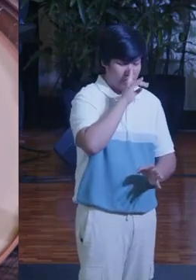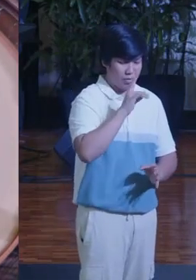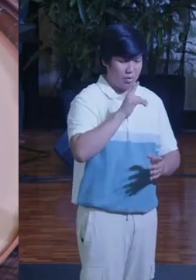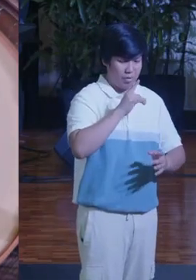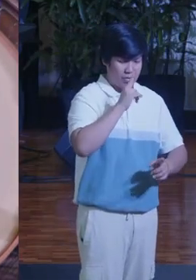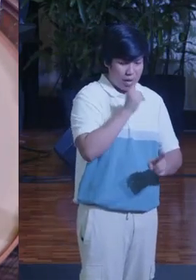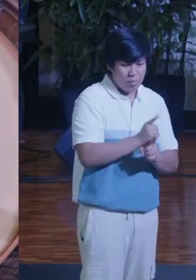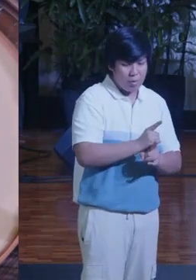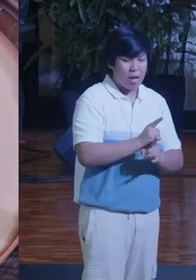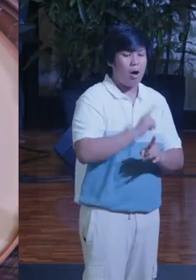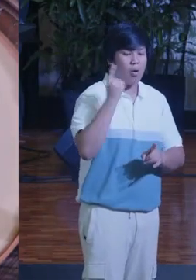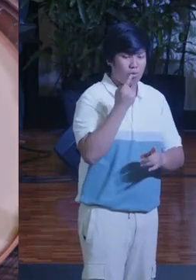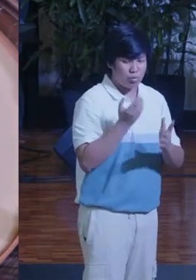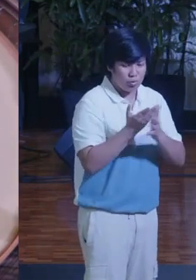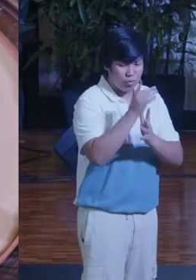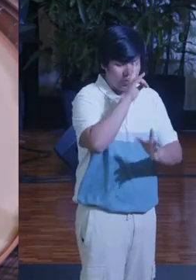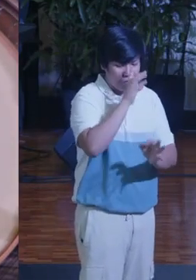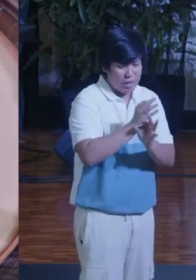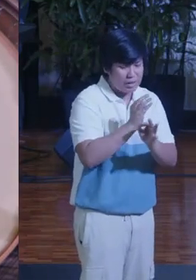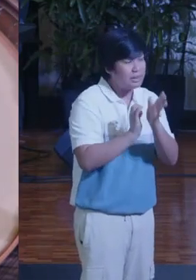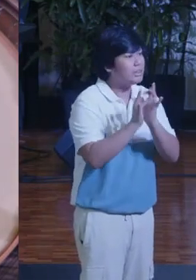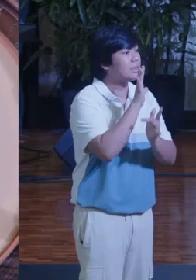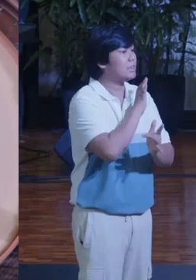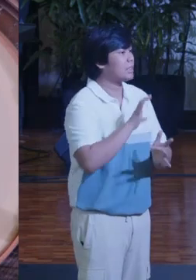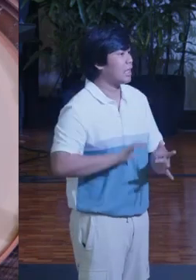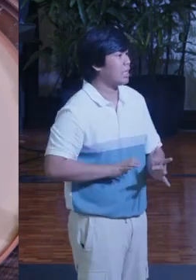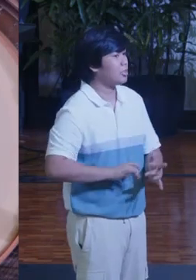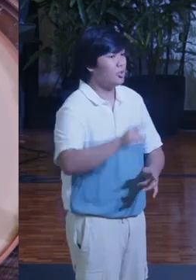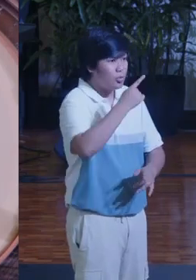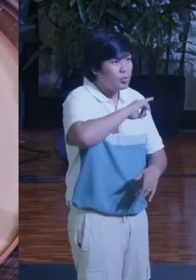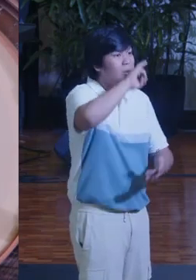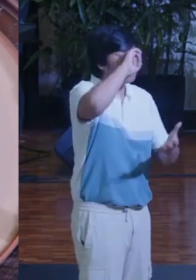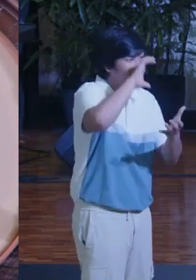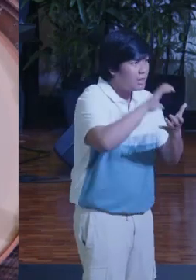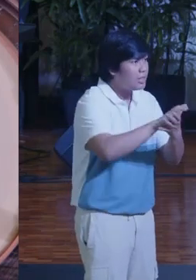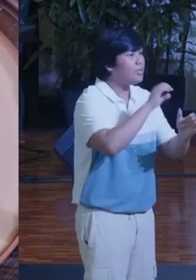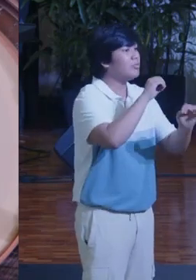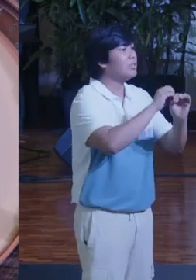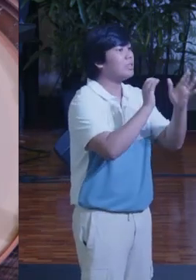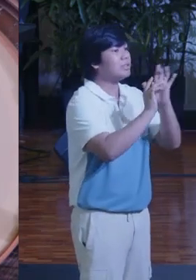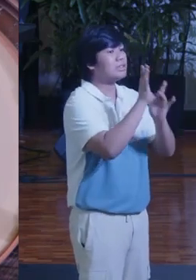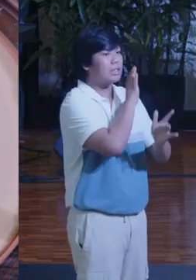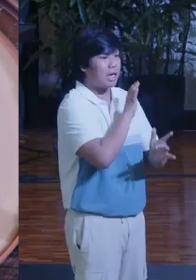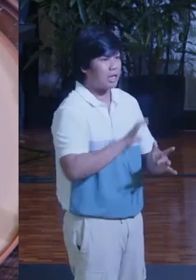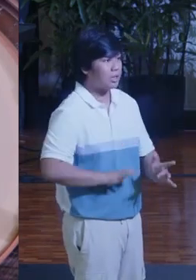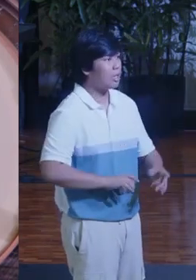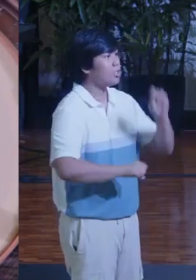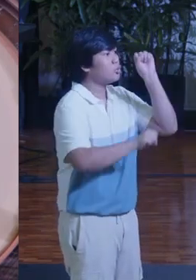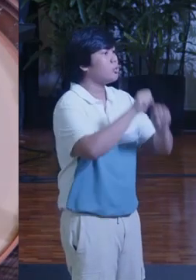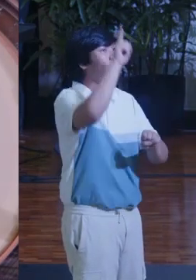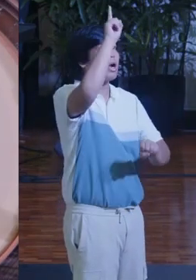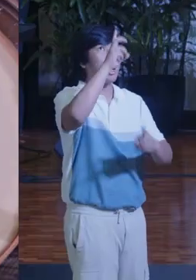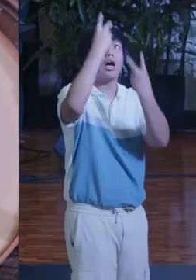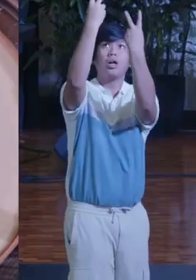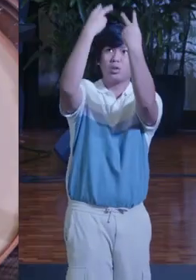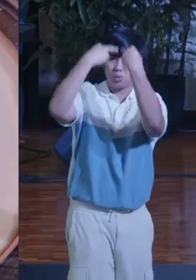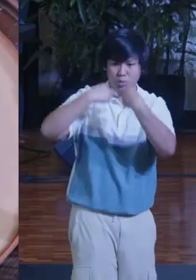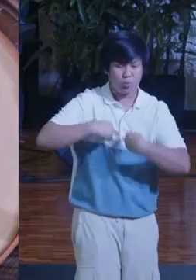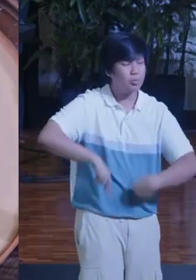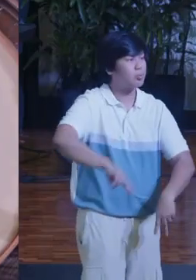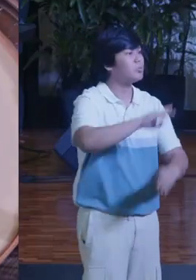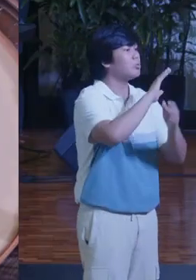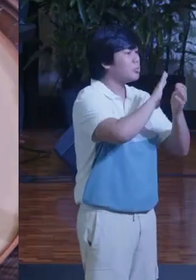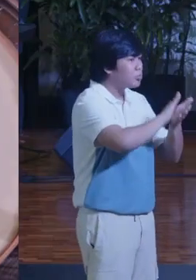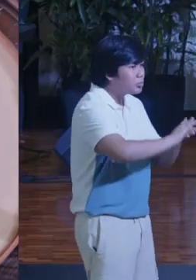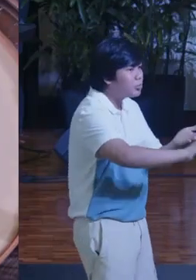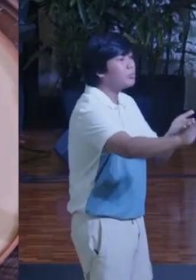Jesus Christ. So we also have believed in Christ Jesus in order to be justified by faith in Christ and